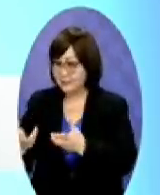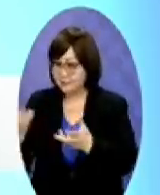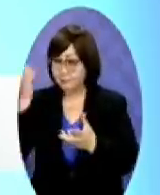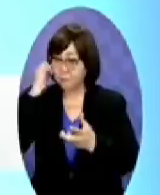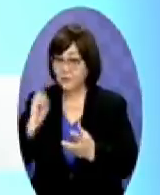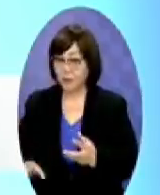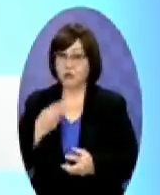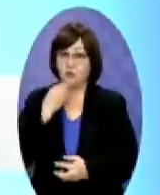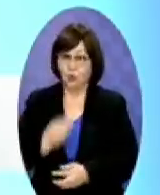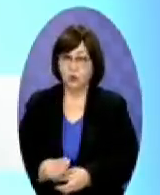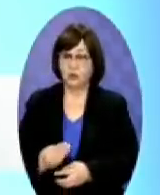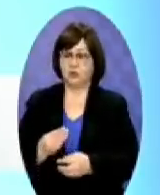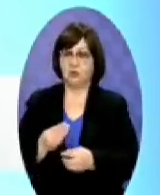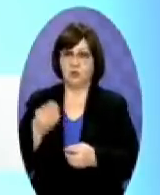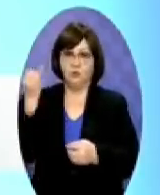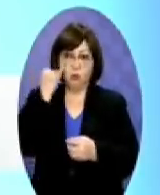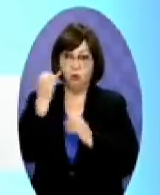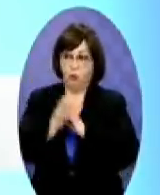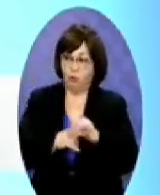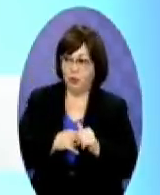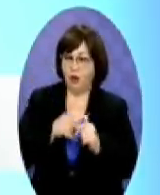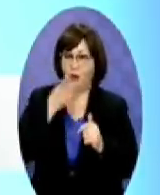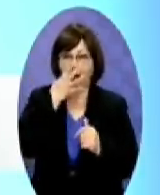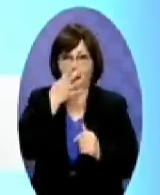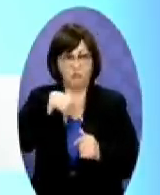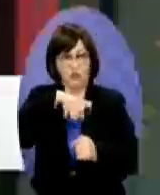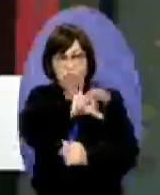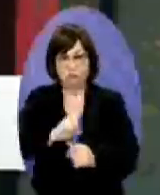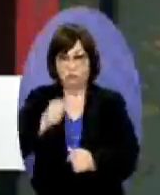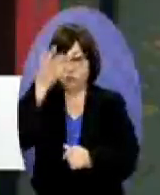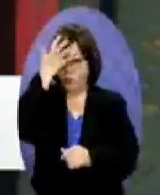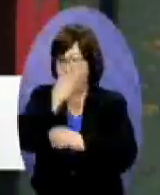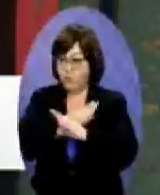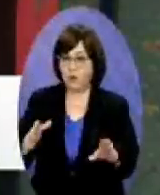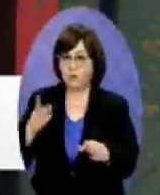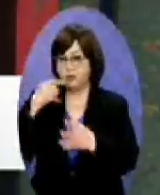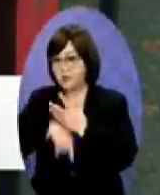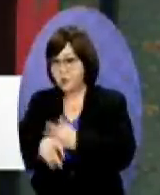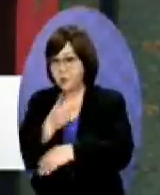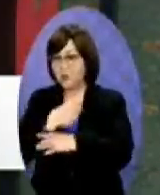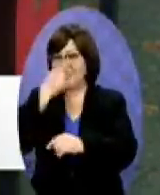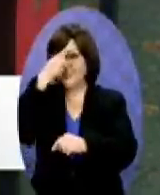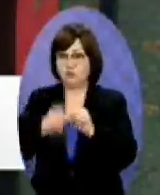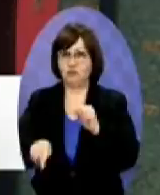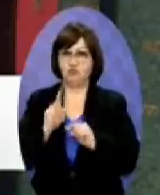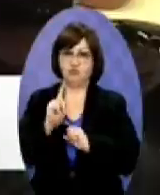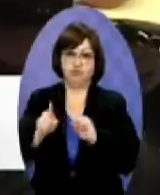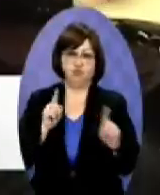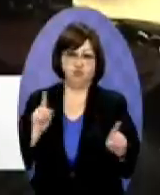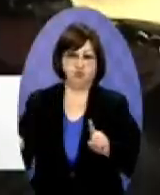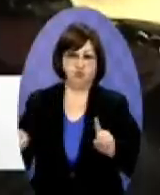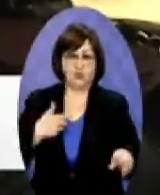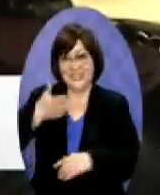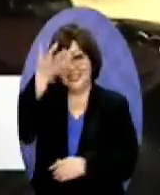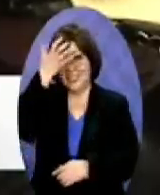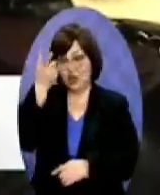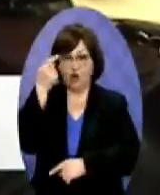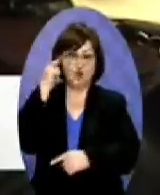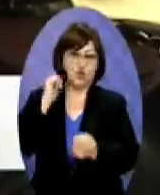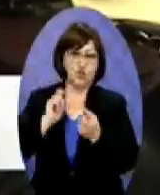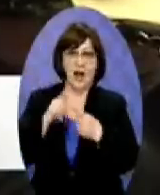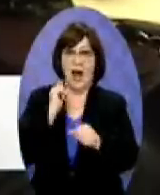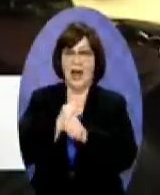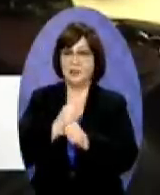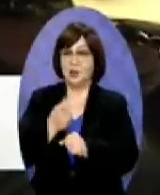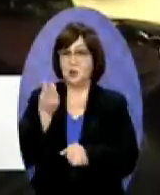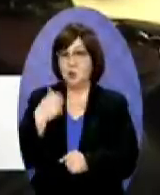яг тэр хүмүүст дамжуулж хэлж гүйцэтгэлийн хянаж шалгаарай. За цаашид засгийн газрын гол зорилго бол ажилгүйдэлтэй тэмцэх,